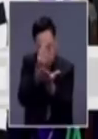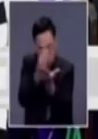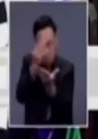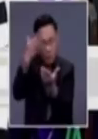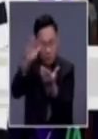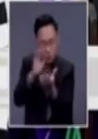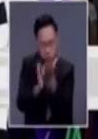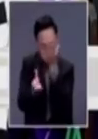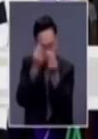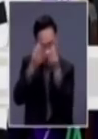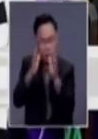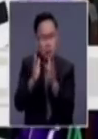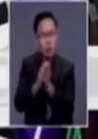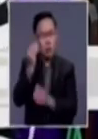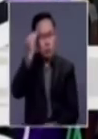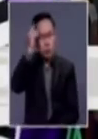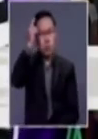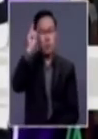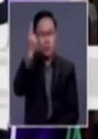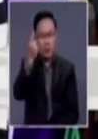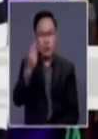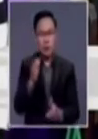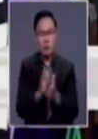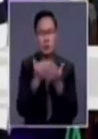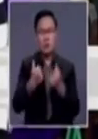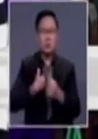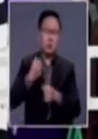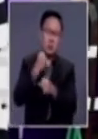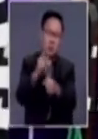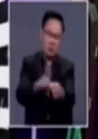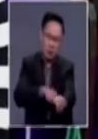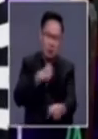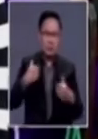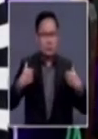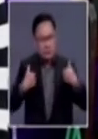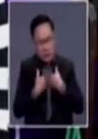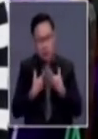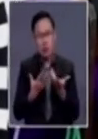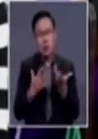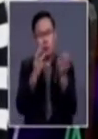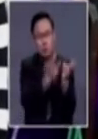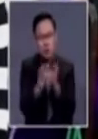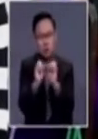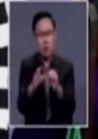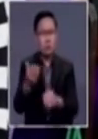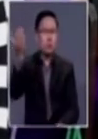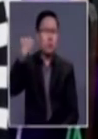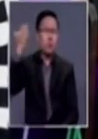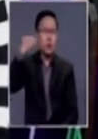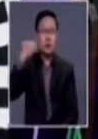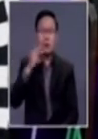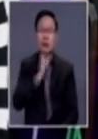างครั้งเนี่ยเราทำงานมาเหนื่อยคือเราสอนเยอะแล้วทำให้เราล้าแล้วบางทีเทคนิคต่างๆของเราแบบนี้ค่ะบางทีเ